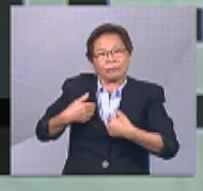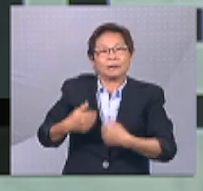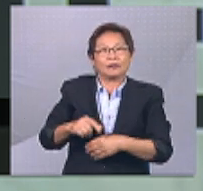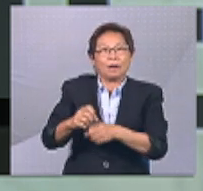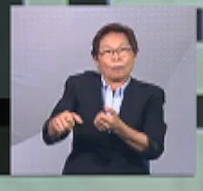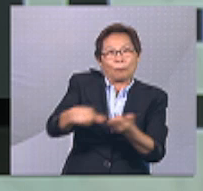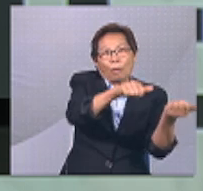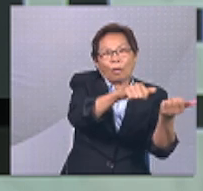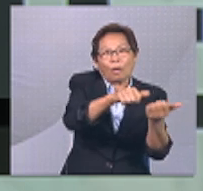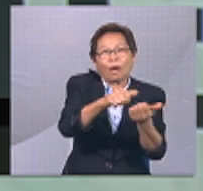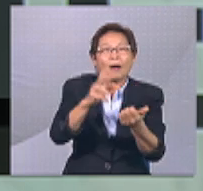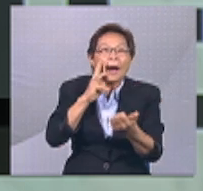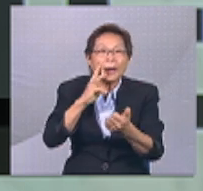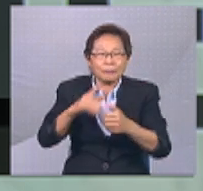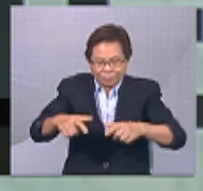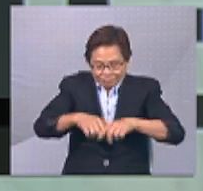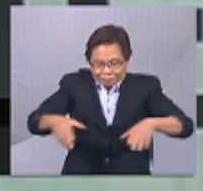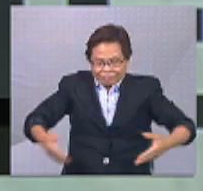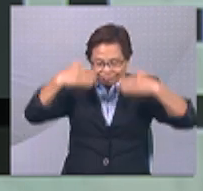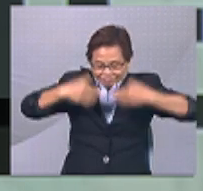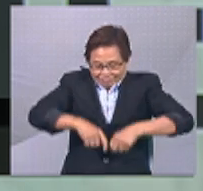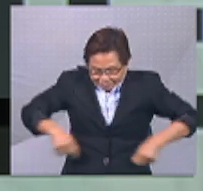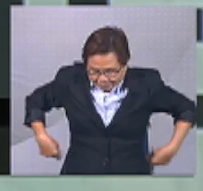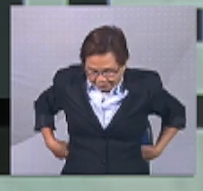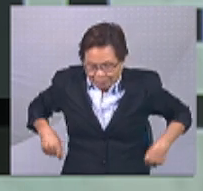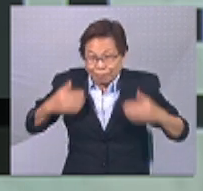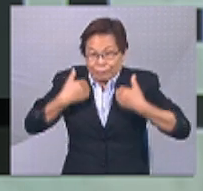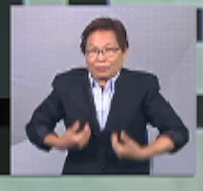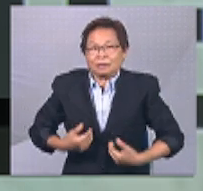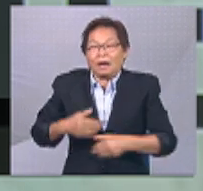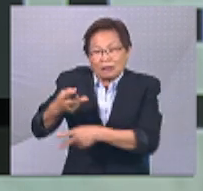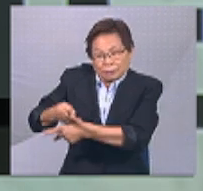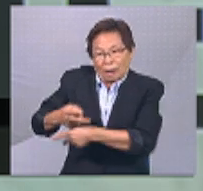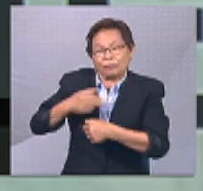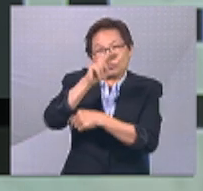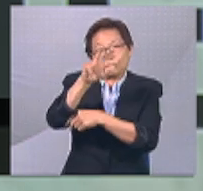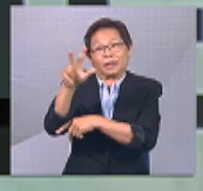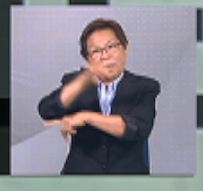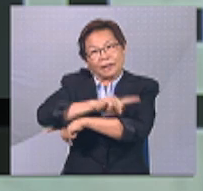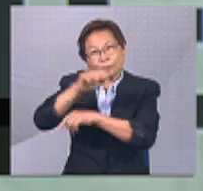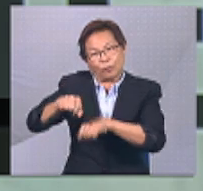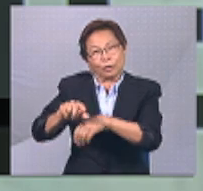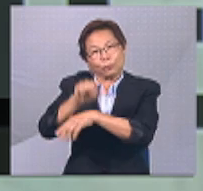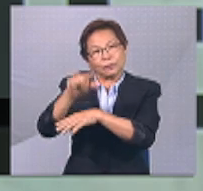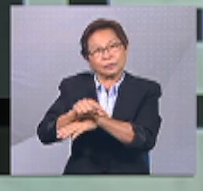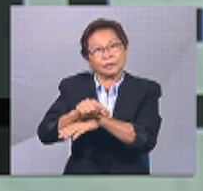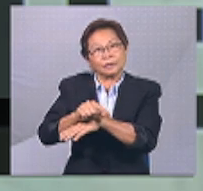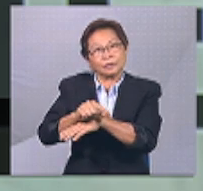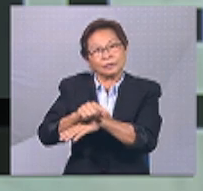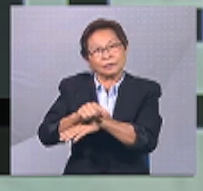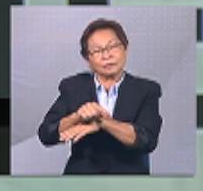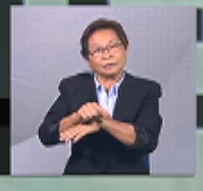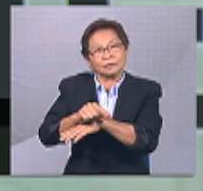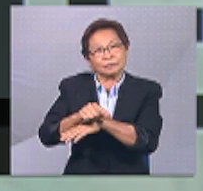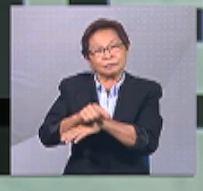Disposable fluid resistant apron baki stok 23 hari. Jumpsuit ataupun protective overall baki stok